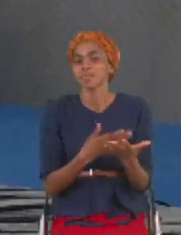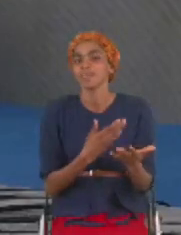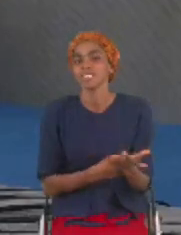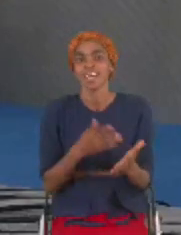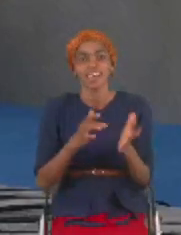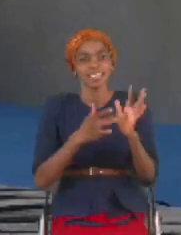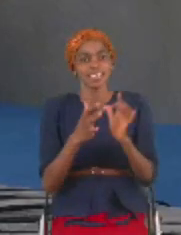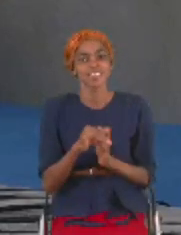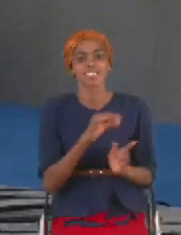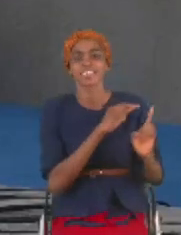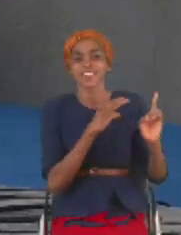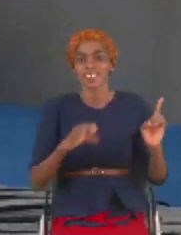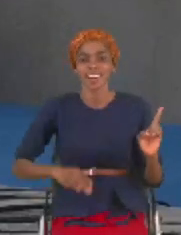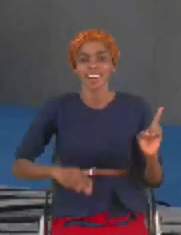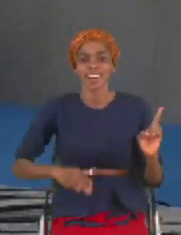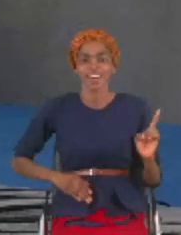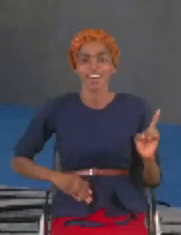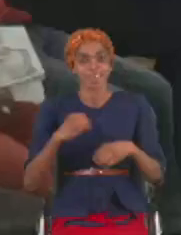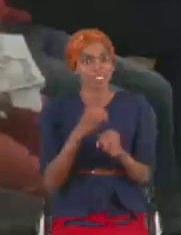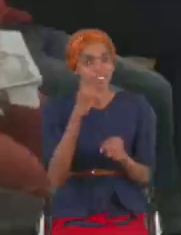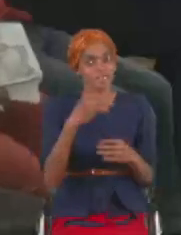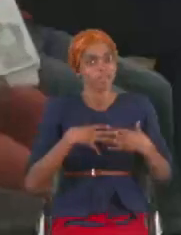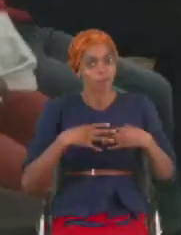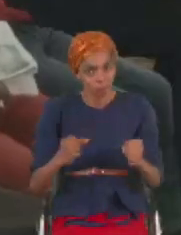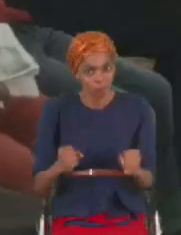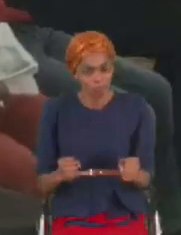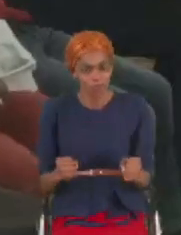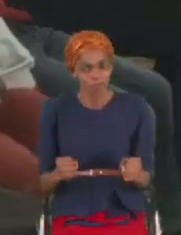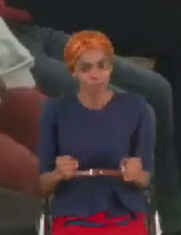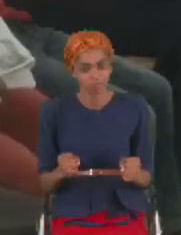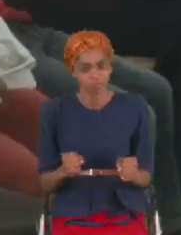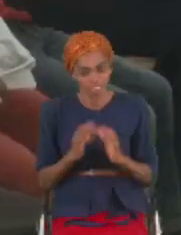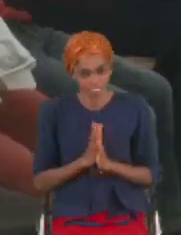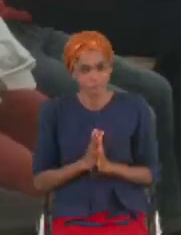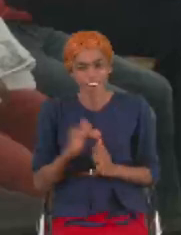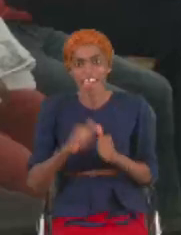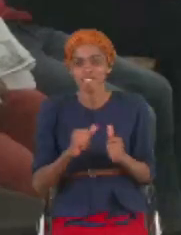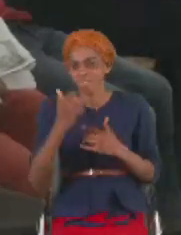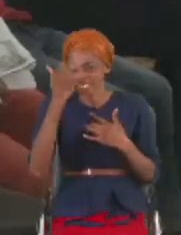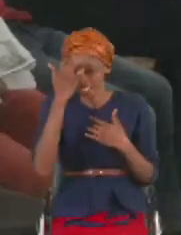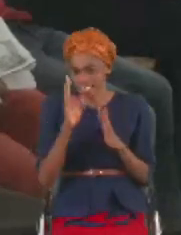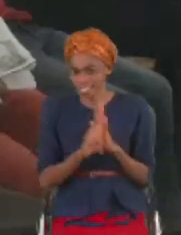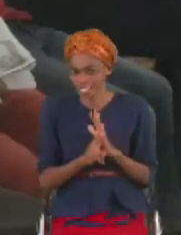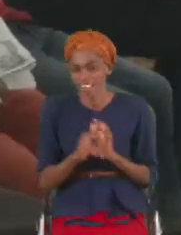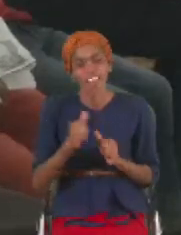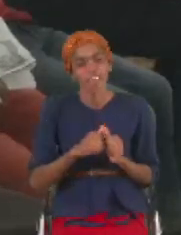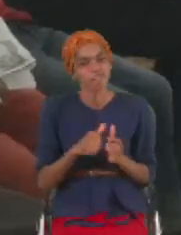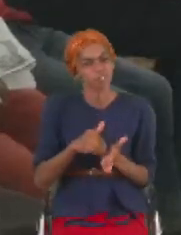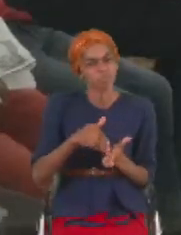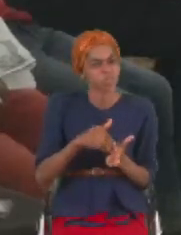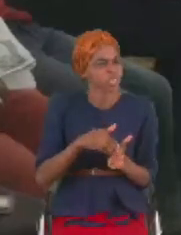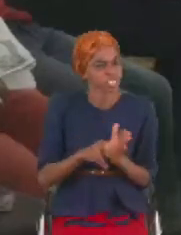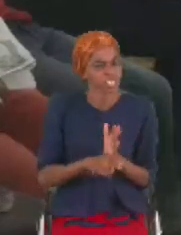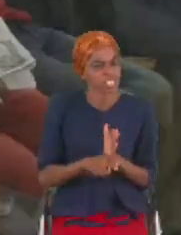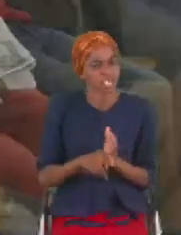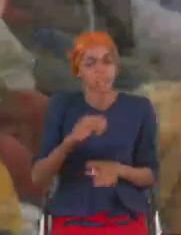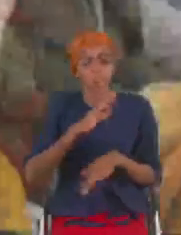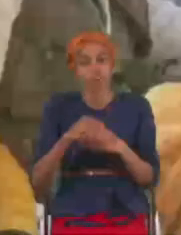jésus torrent humble sa tête est guéri toute maladie toute